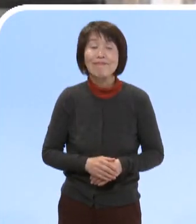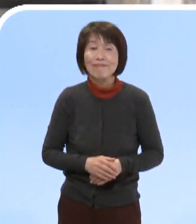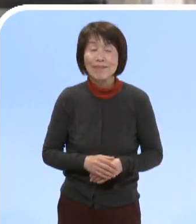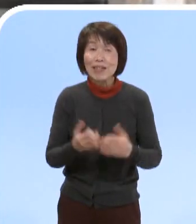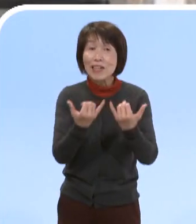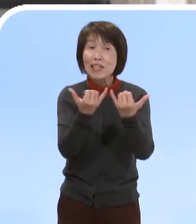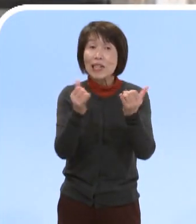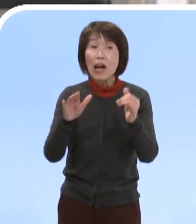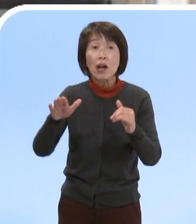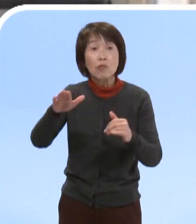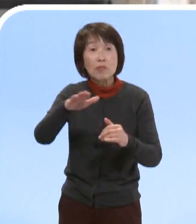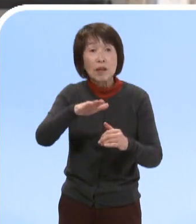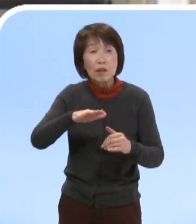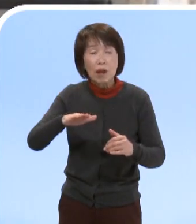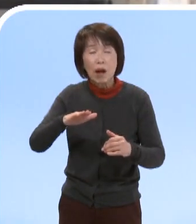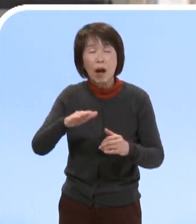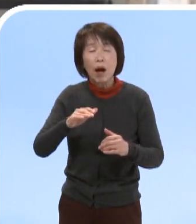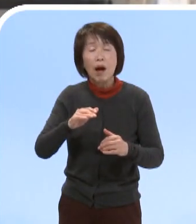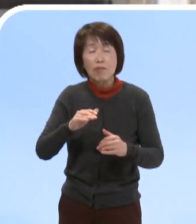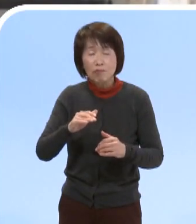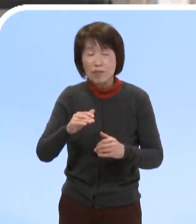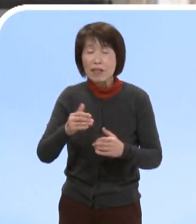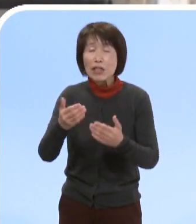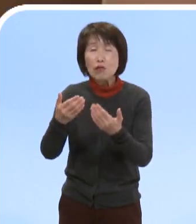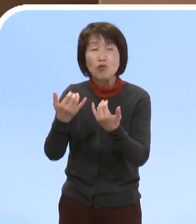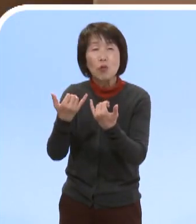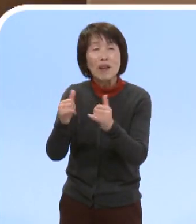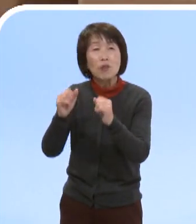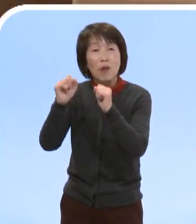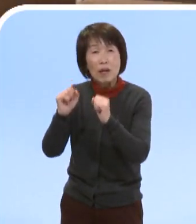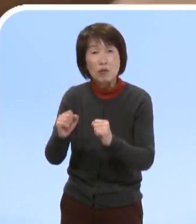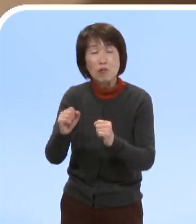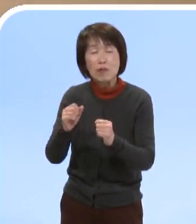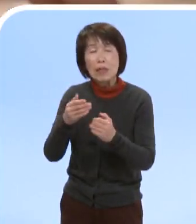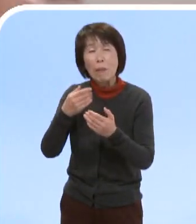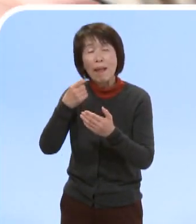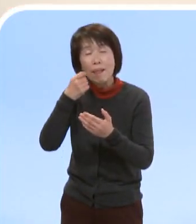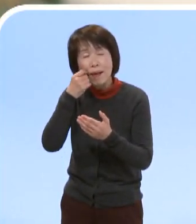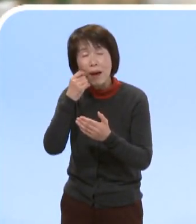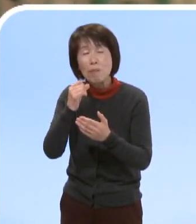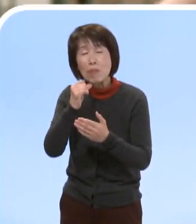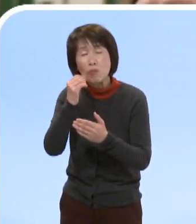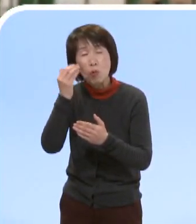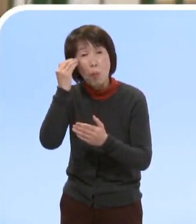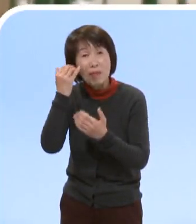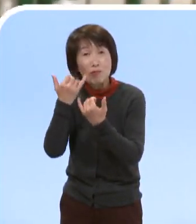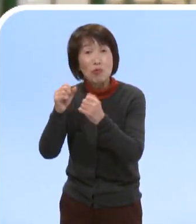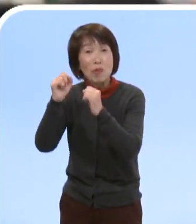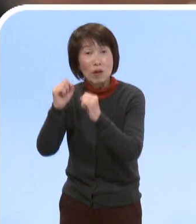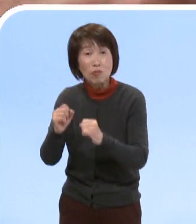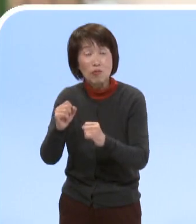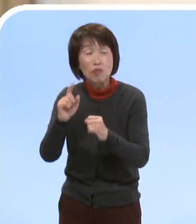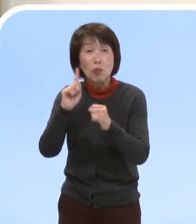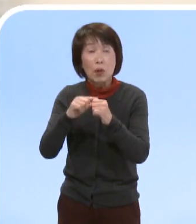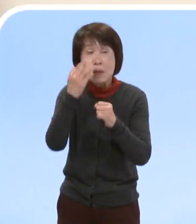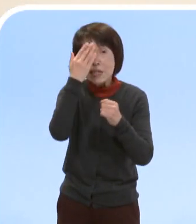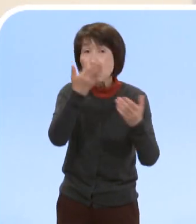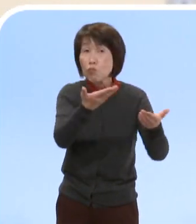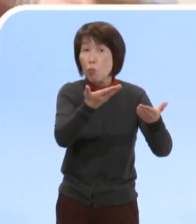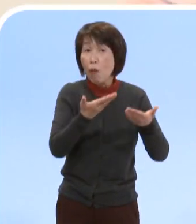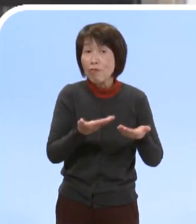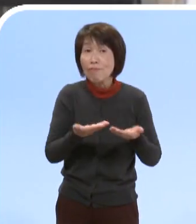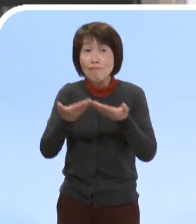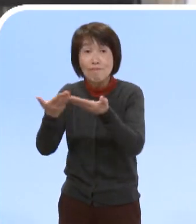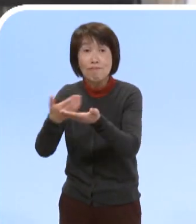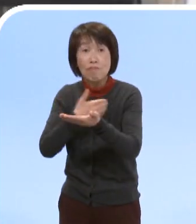世の中に必要だなと思って皆さんが寄付してくださるわけで、困ってる人がいなくなってもフードバンクはいらないわけですよ。 ああ、なるほど。 だから逆